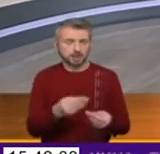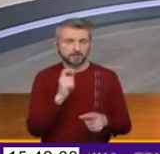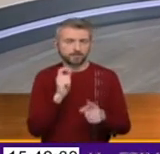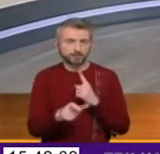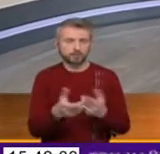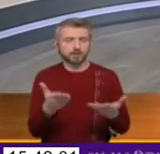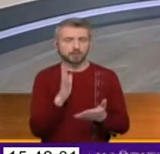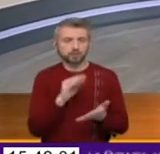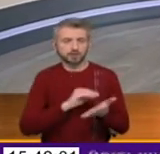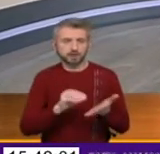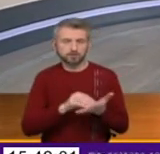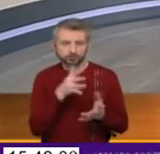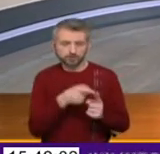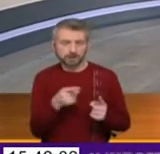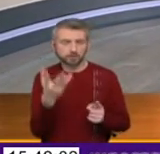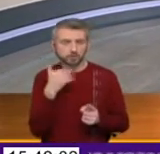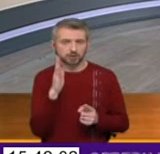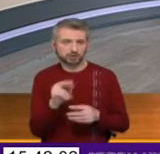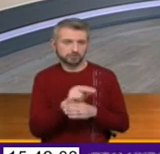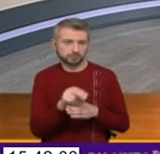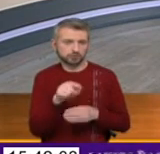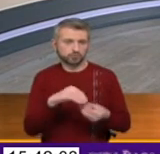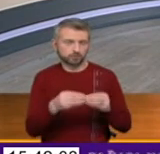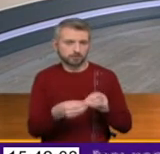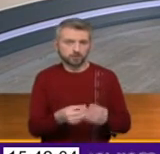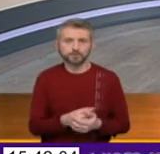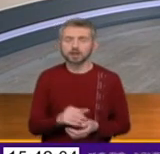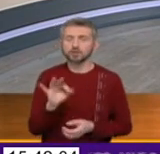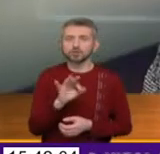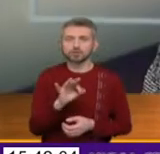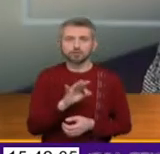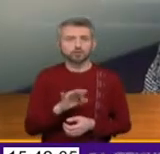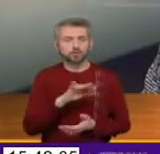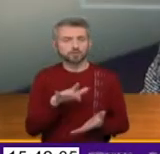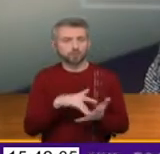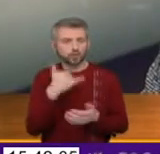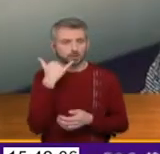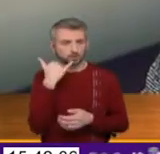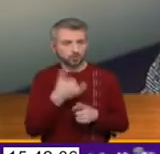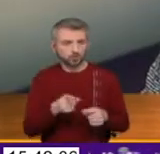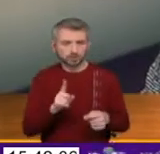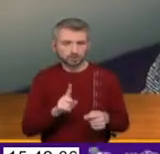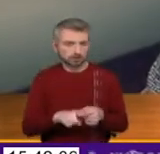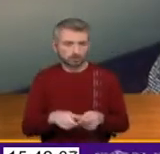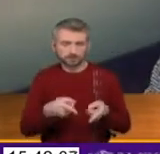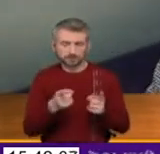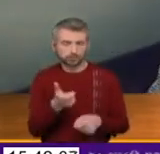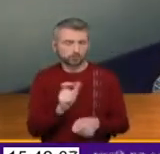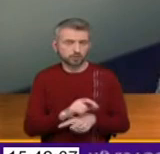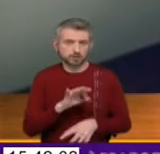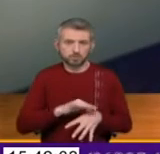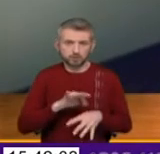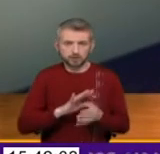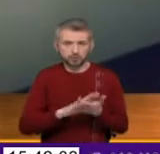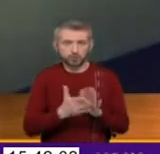відповідь, в якій буде зазначений термін, в який буде усунено цю проблему. Стосовно міського номеру, це дійсно дуже наболіла